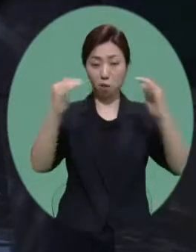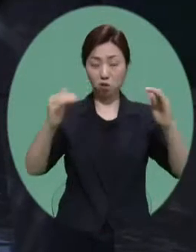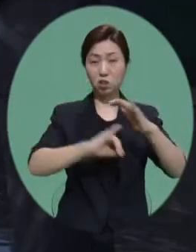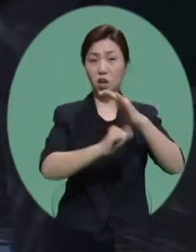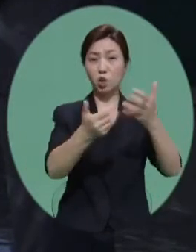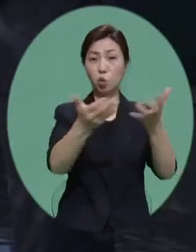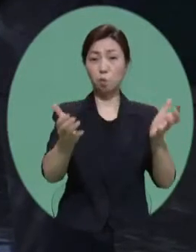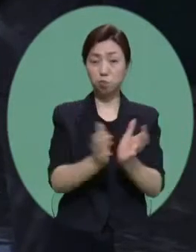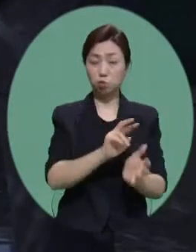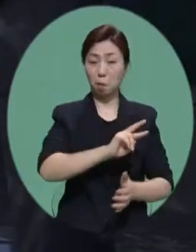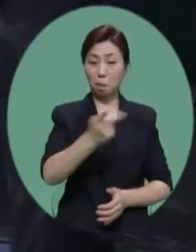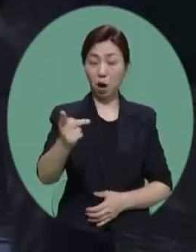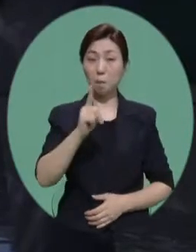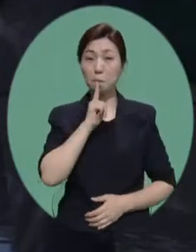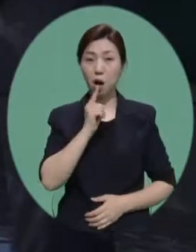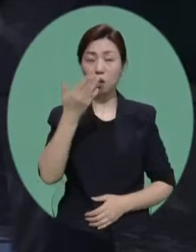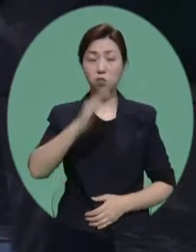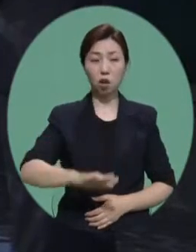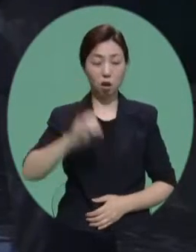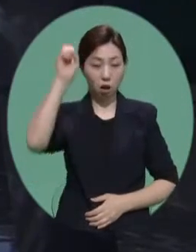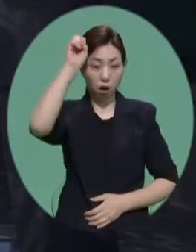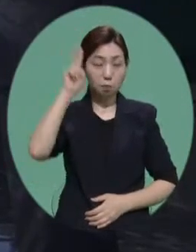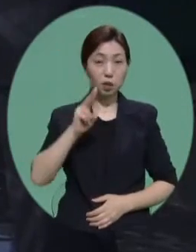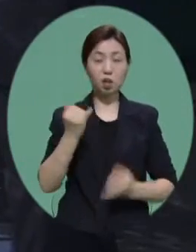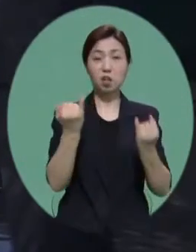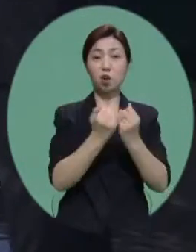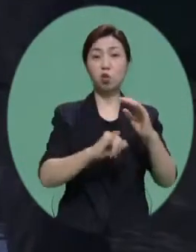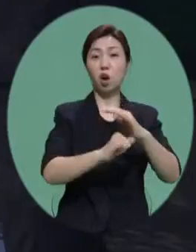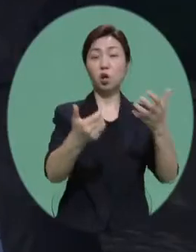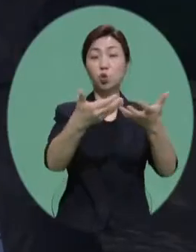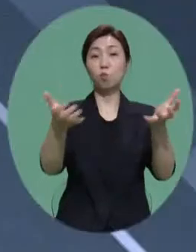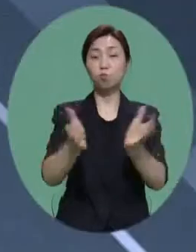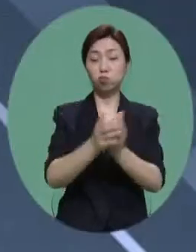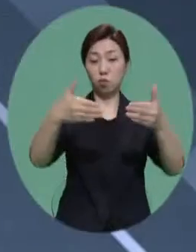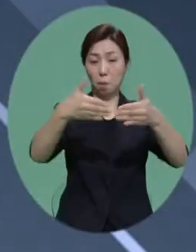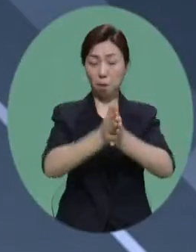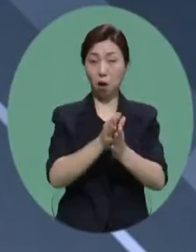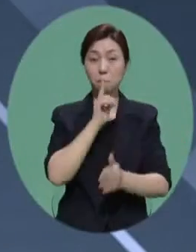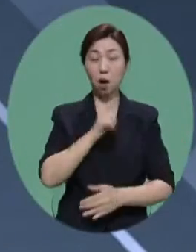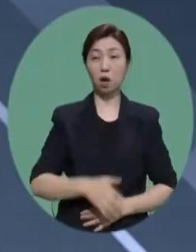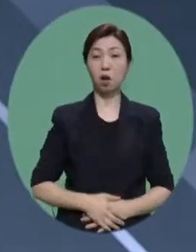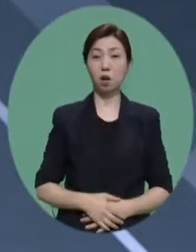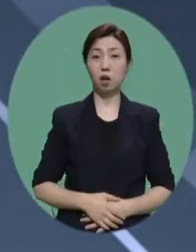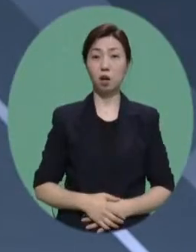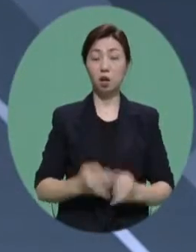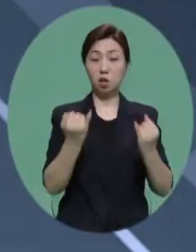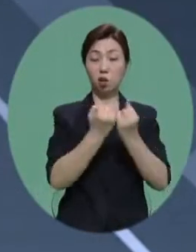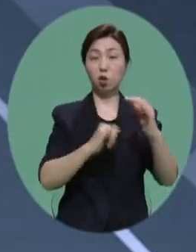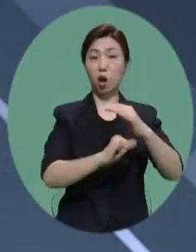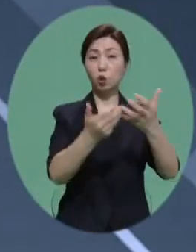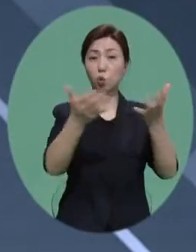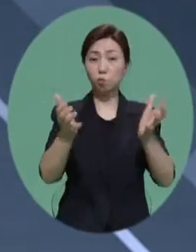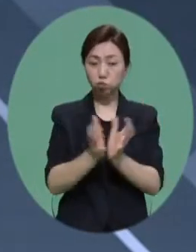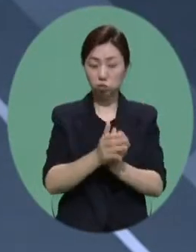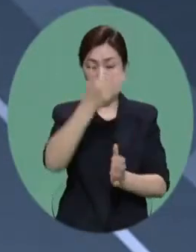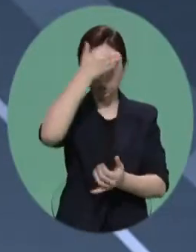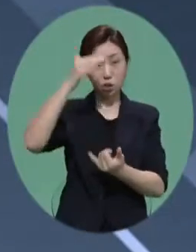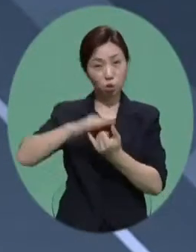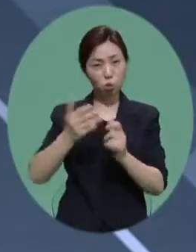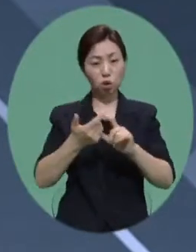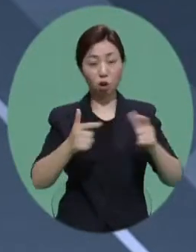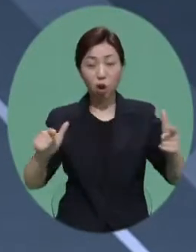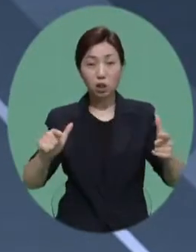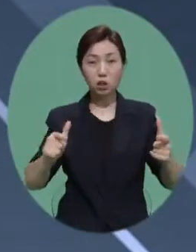여성 가지고 폐지 이렇게 뜨고 나왔습니다 여성가족부가 여성 업무만 하는 것도 아니고 청소년 업무 이런 거 다하고 있는데